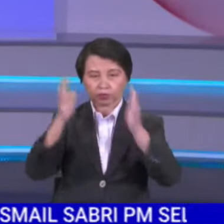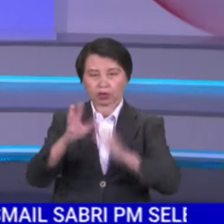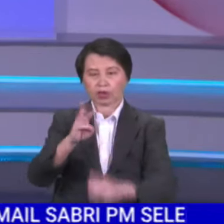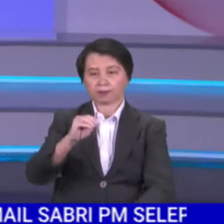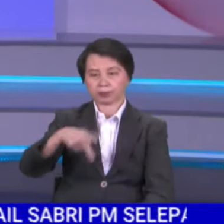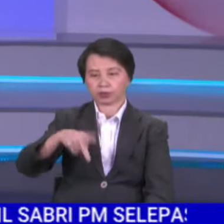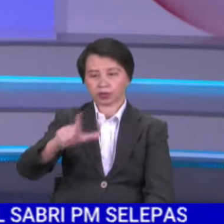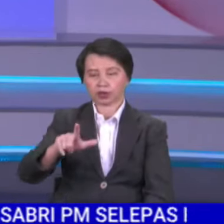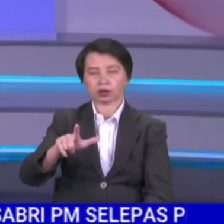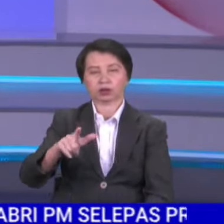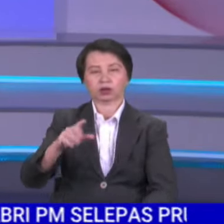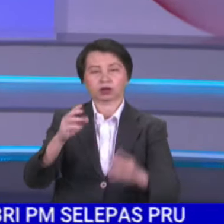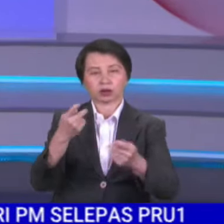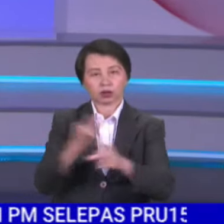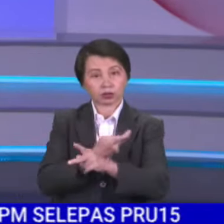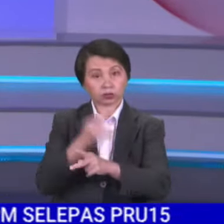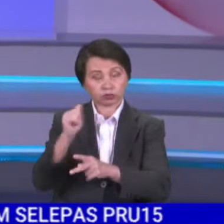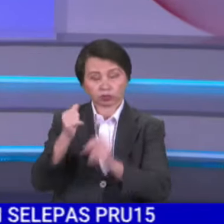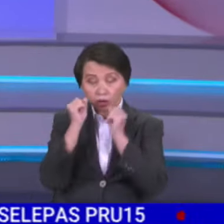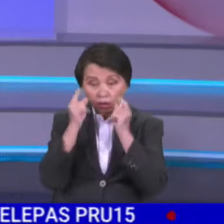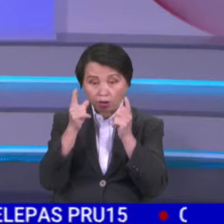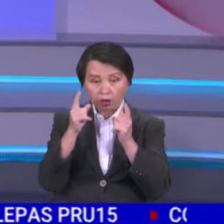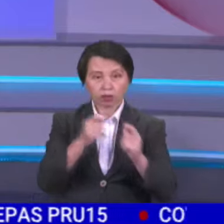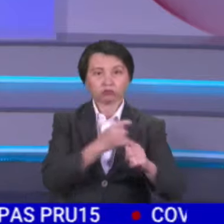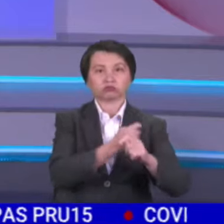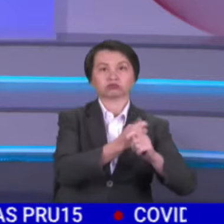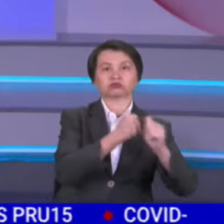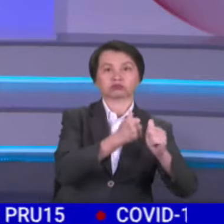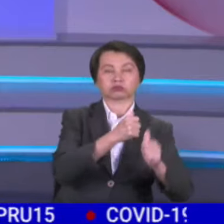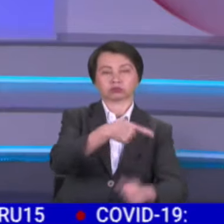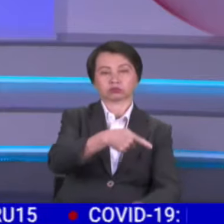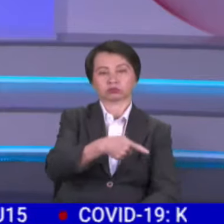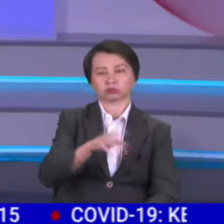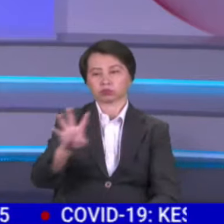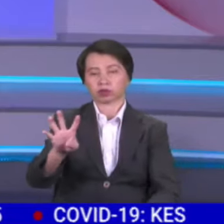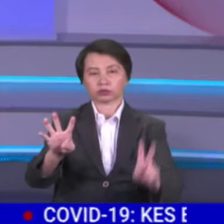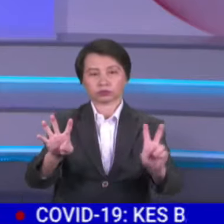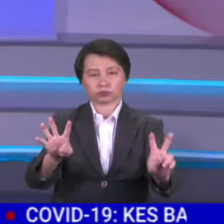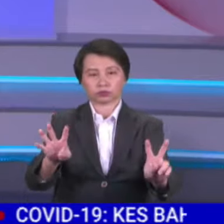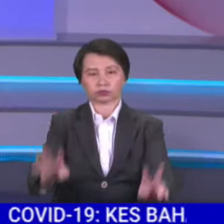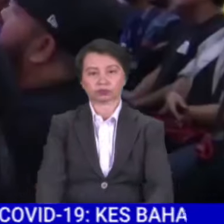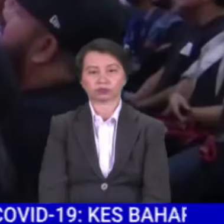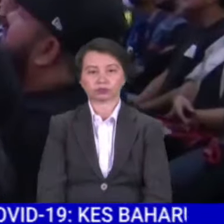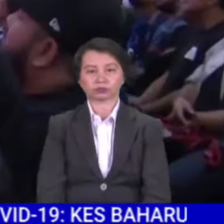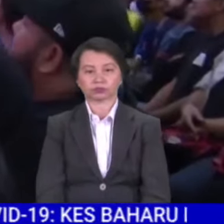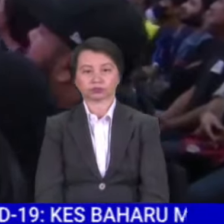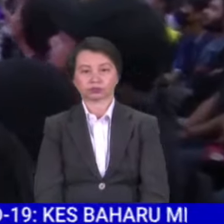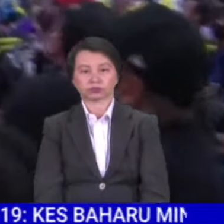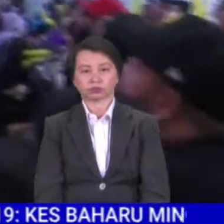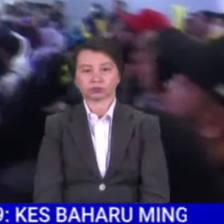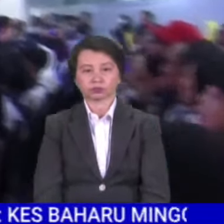MPL musim ke-10 dengan mengejutkan juara bertahan Todak 4-2.